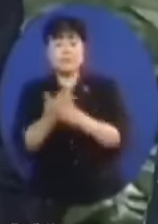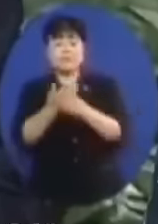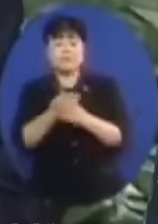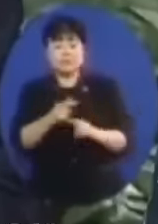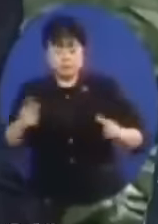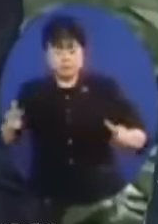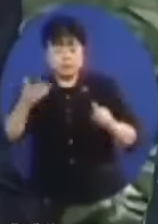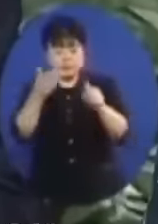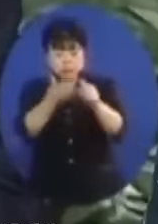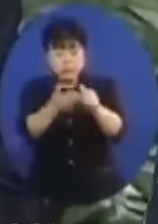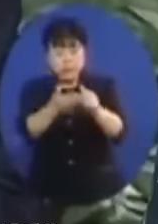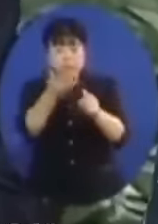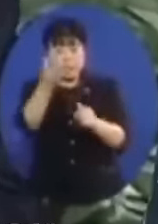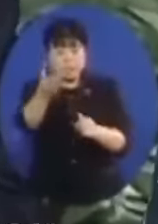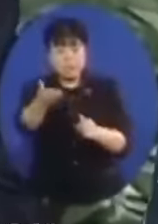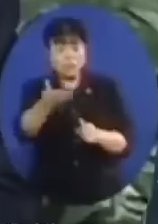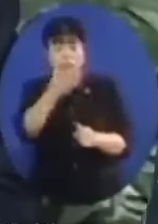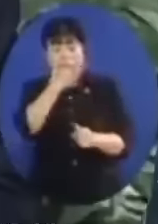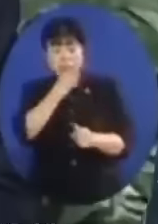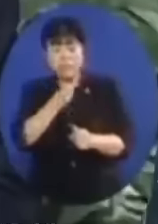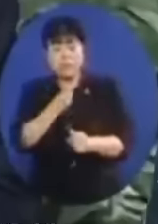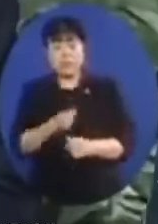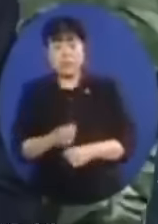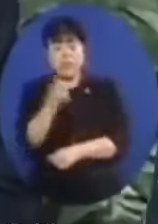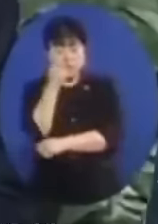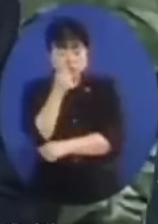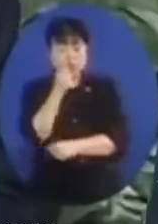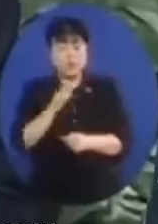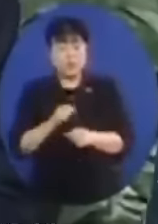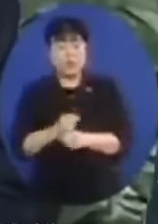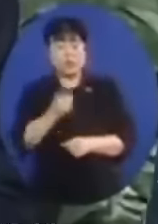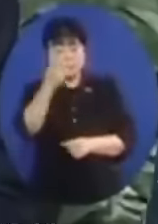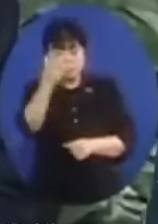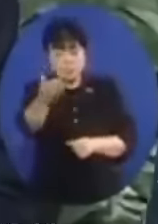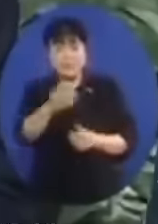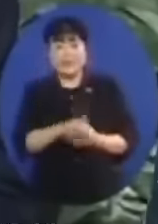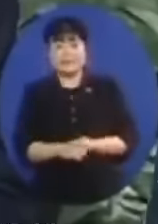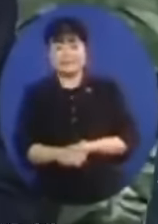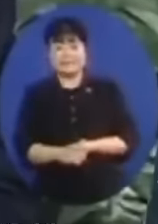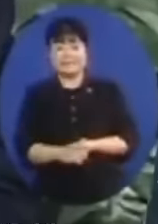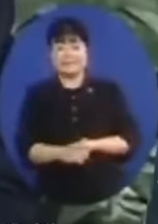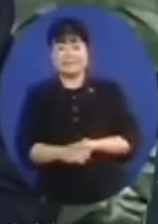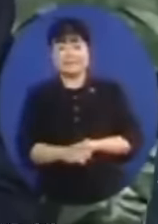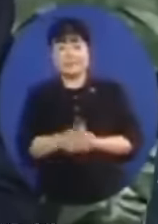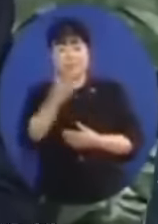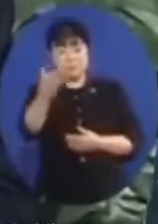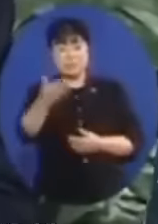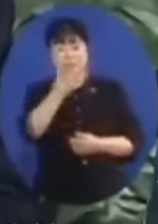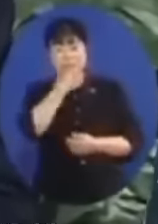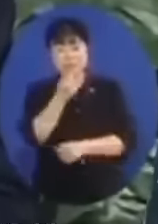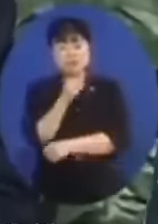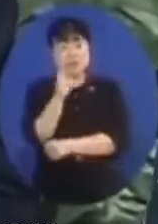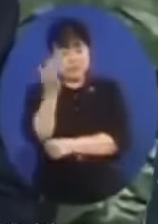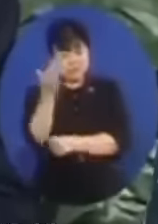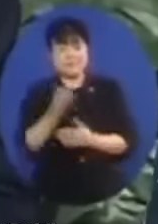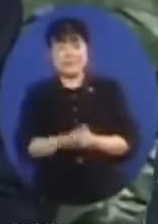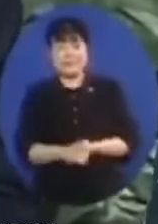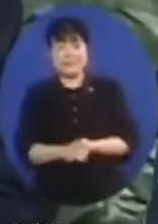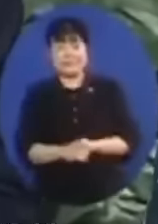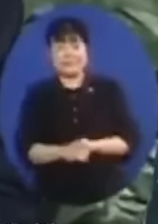하리 내가 너를 복의 근원으로 삼겠다고 말한 것입니다. 여러분 우리가 복의 근원이 돼야